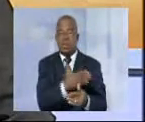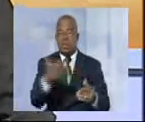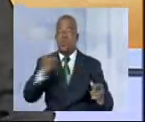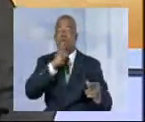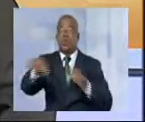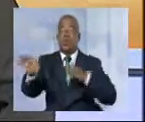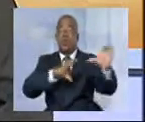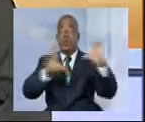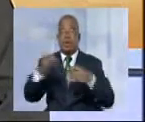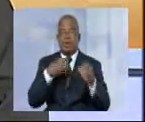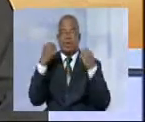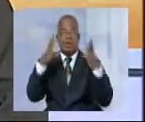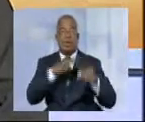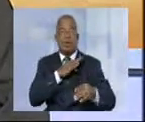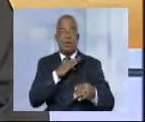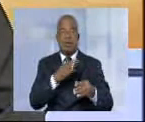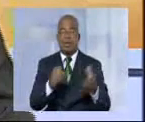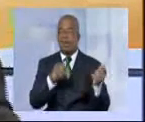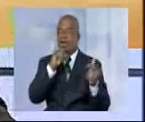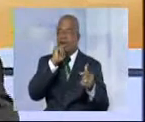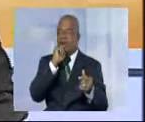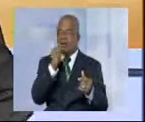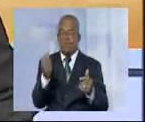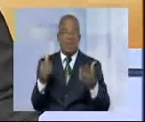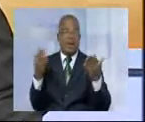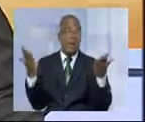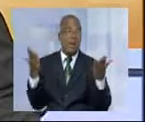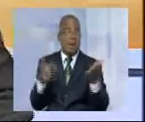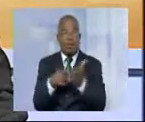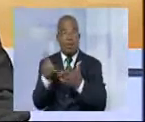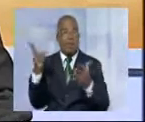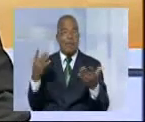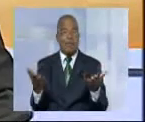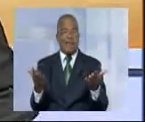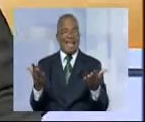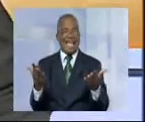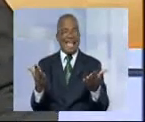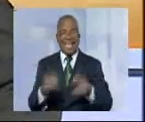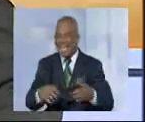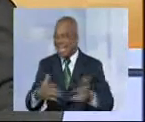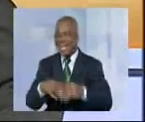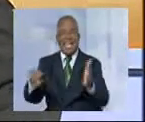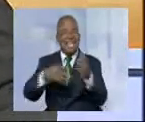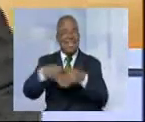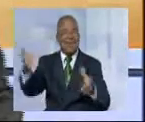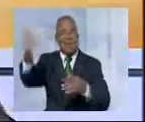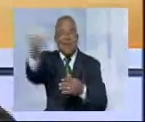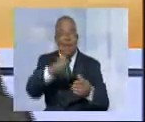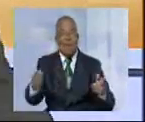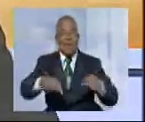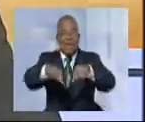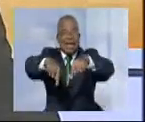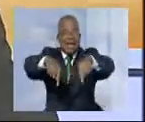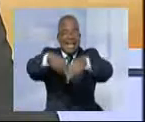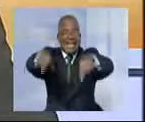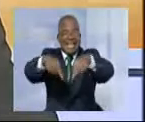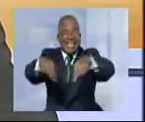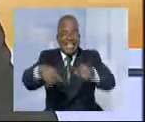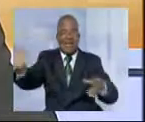candidats. Plusieurs d'entre eux n'ont pas encore payé la redevance au Bureau ivoirien des droits d'auteur. Le Burida est sur le terrain